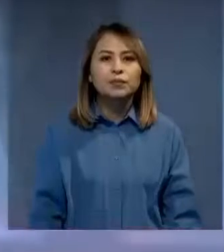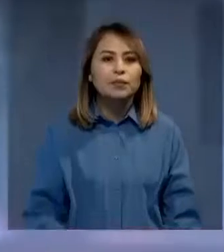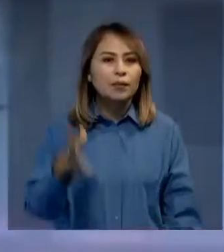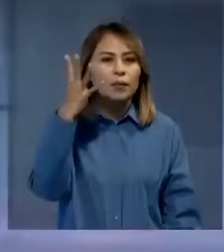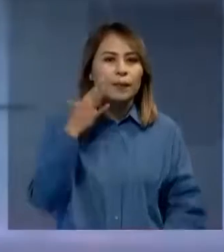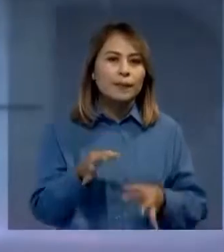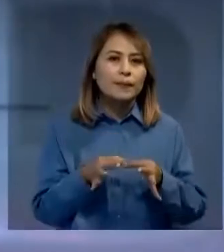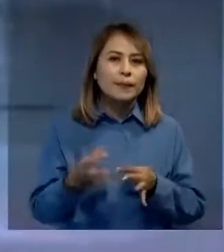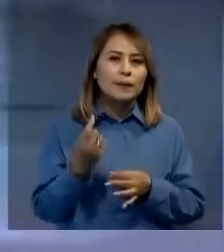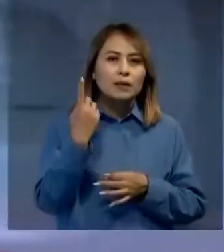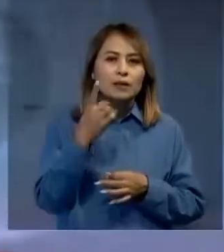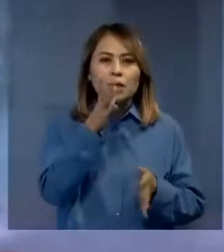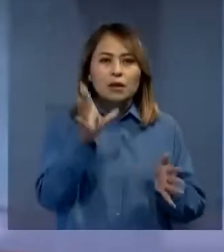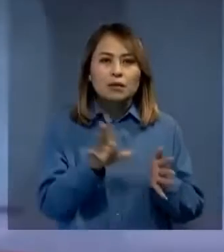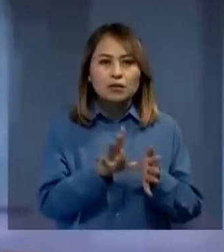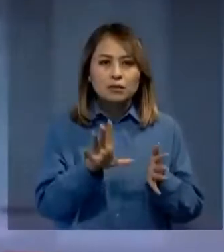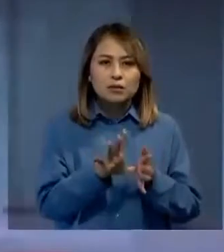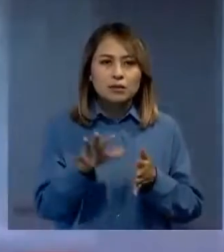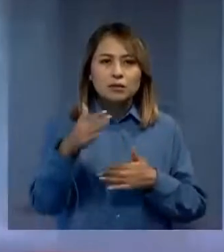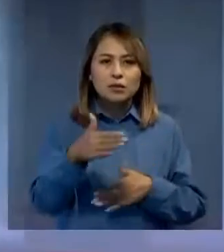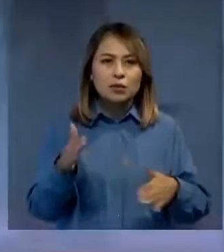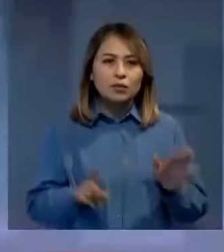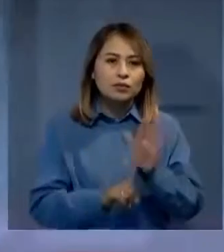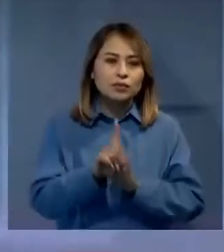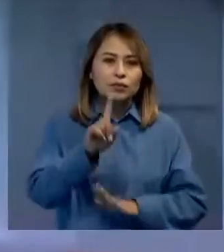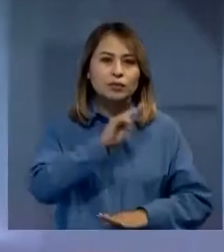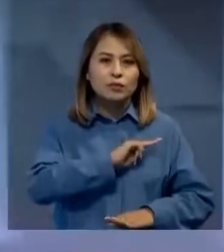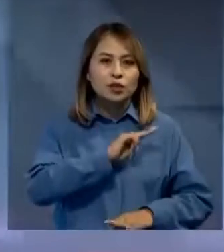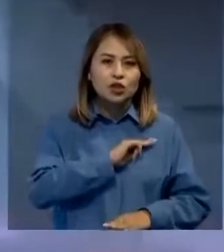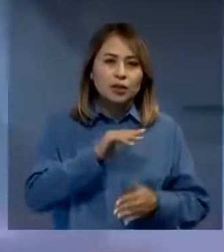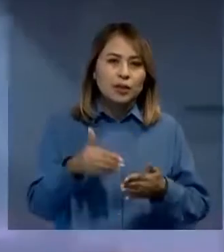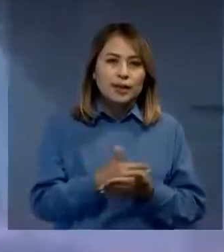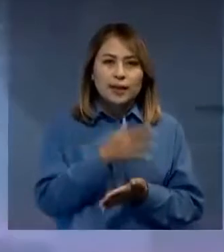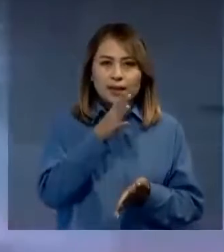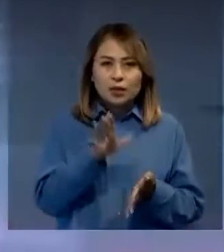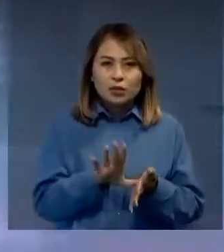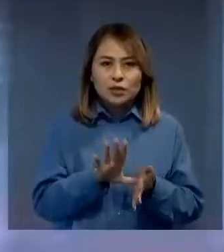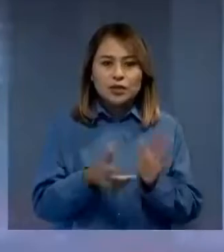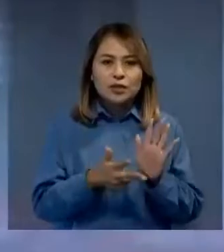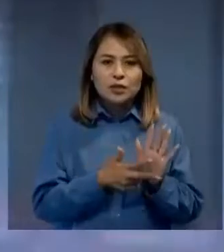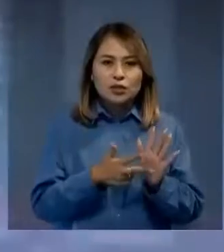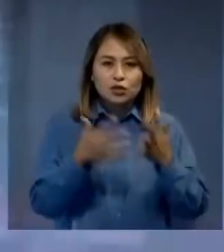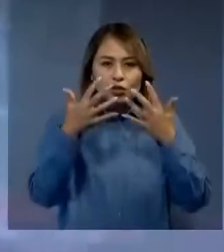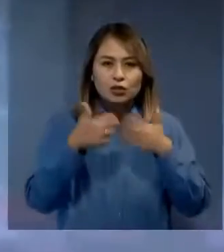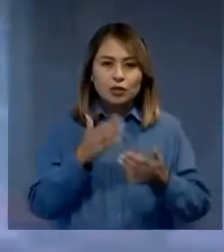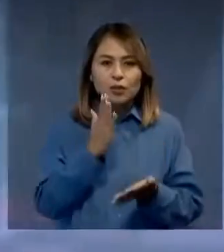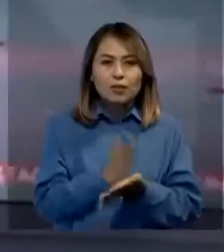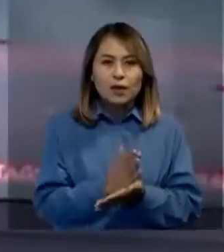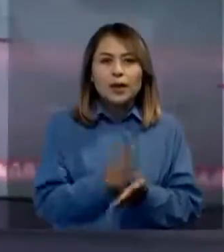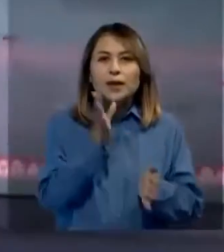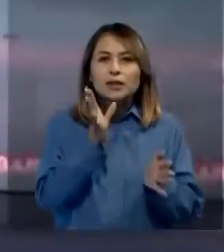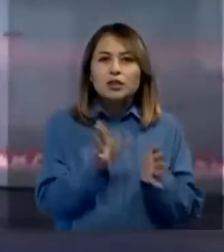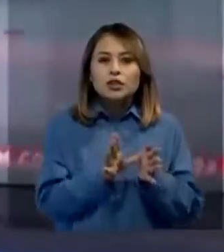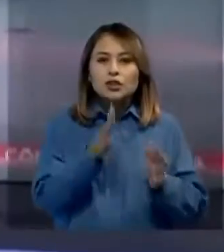Алматы облысында тағы бір жел электр станциясы іске қосылды. Осымен өңірдегі жаңартылатын энергия көзінің саны 8-ге жетті.